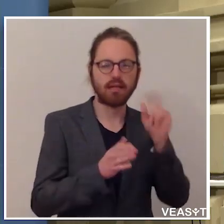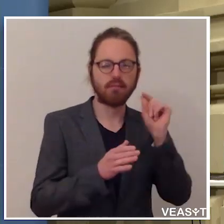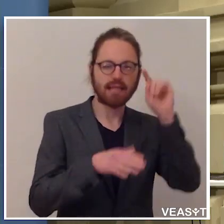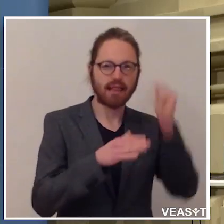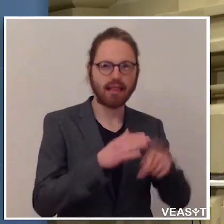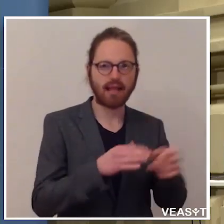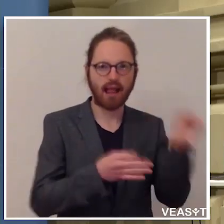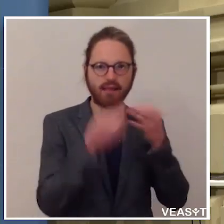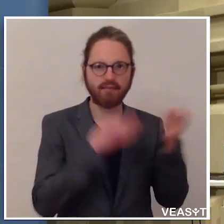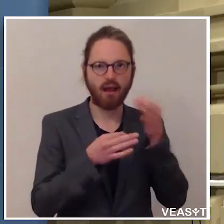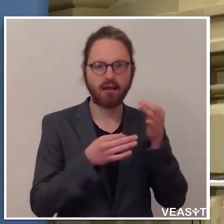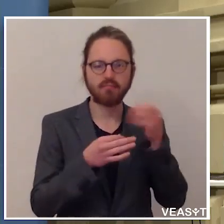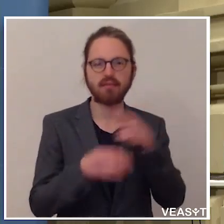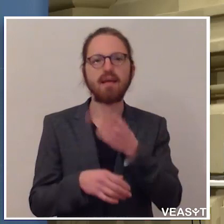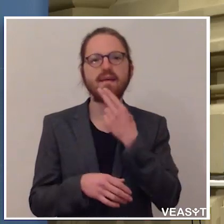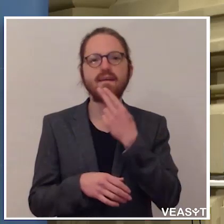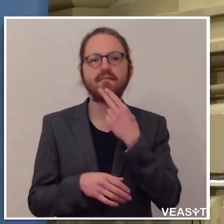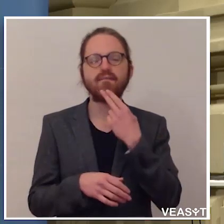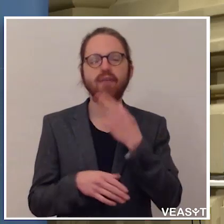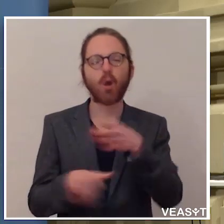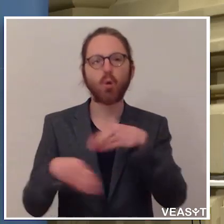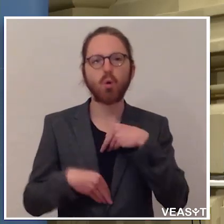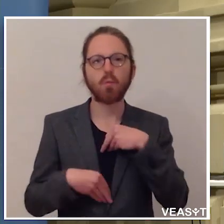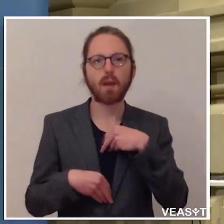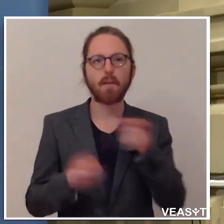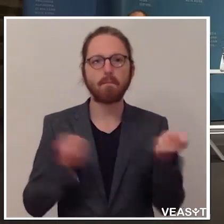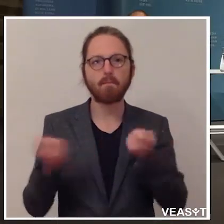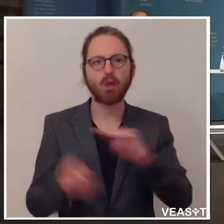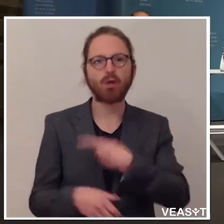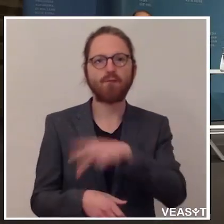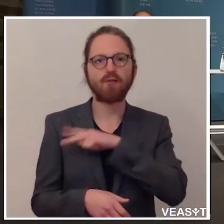übernimmt die politische Verantwortung für Südtirols Phase 2?